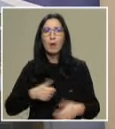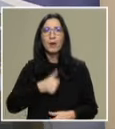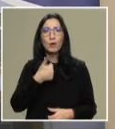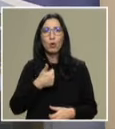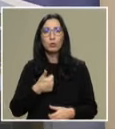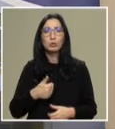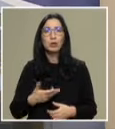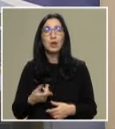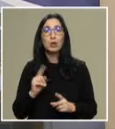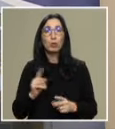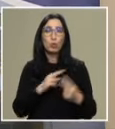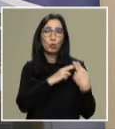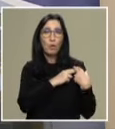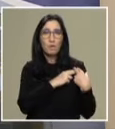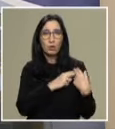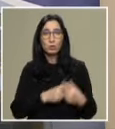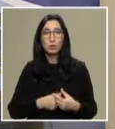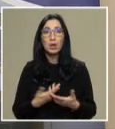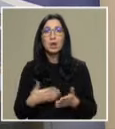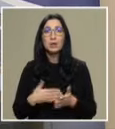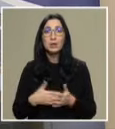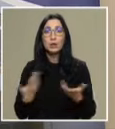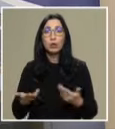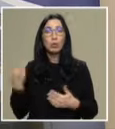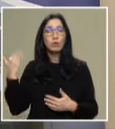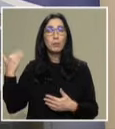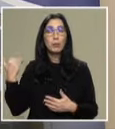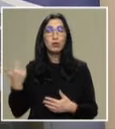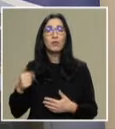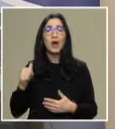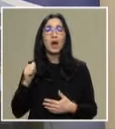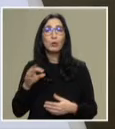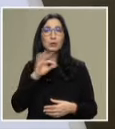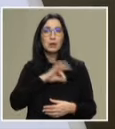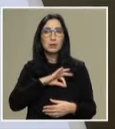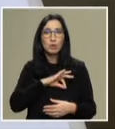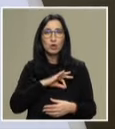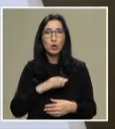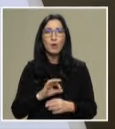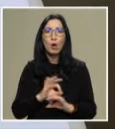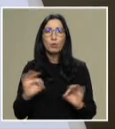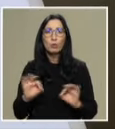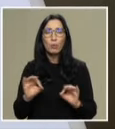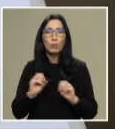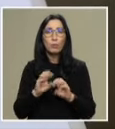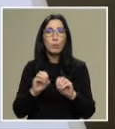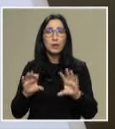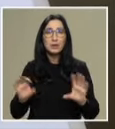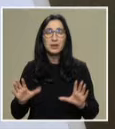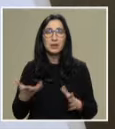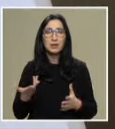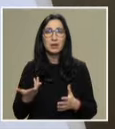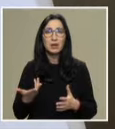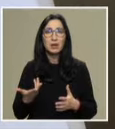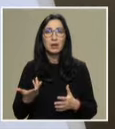и привилегия, но и отговорност, защото още при живи алеко си спечелва особена популяризация като съвест на